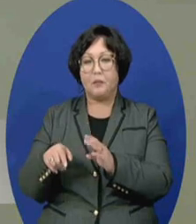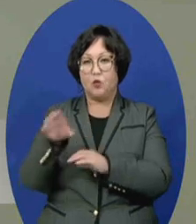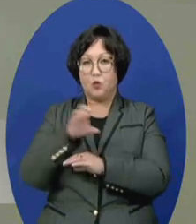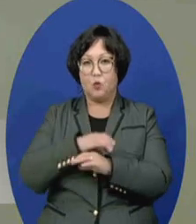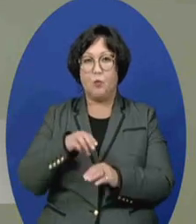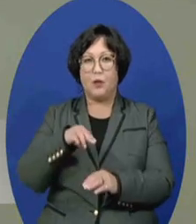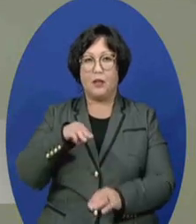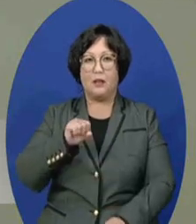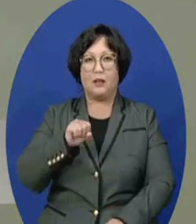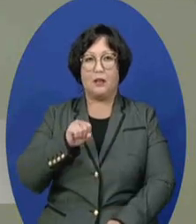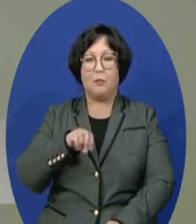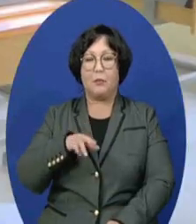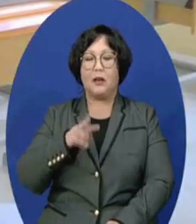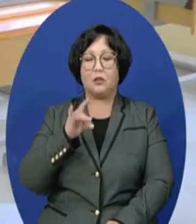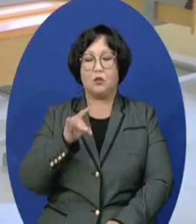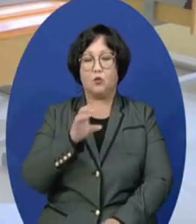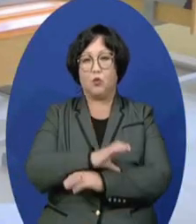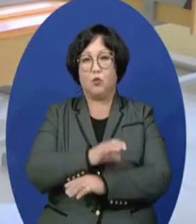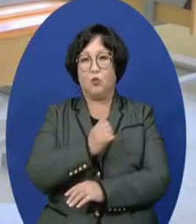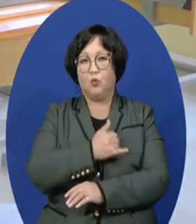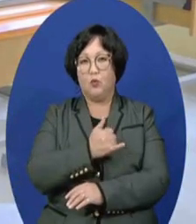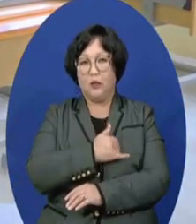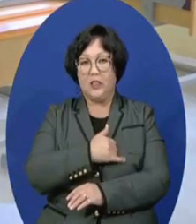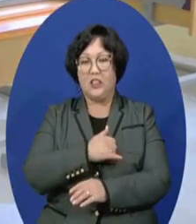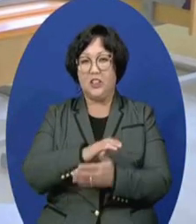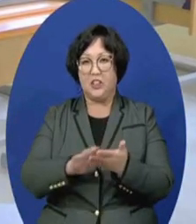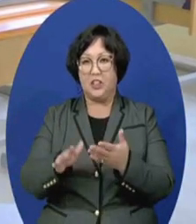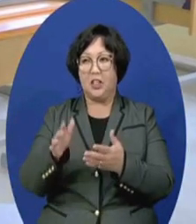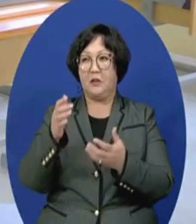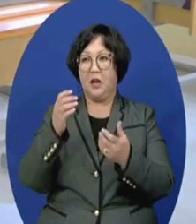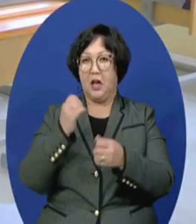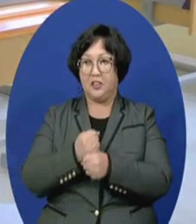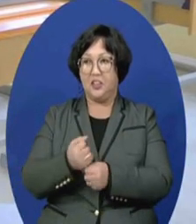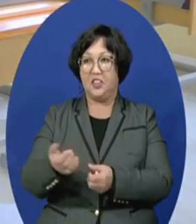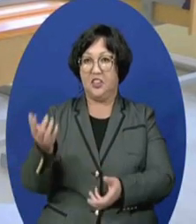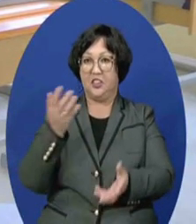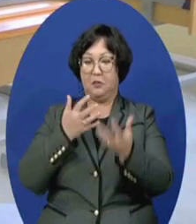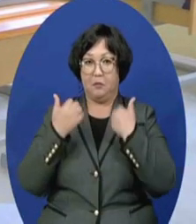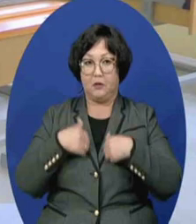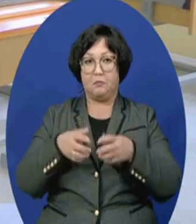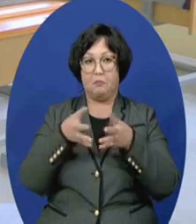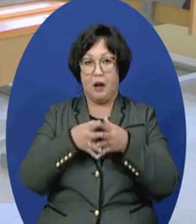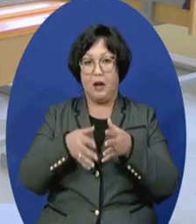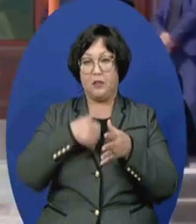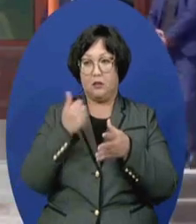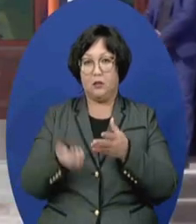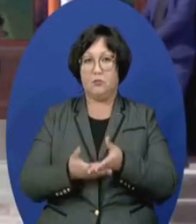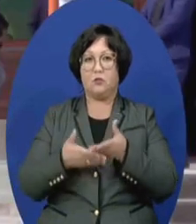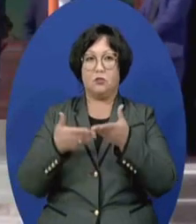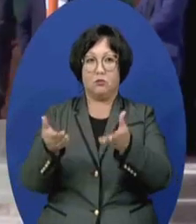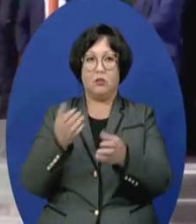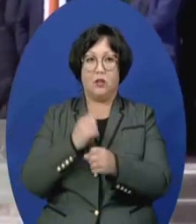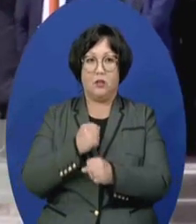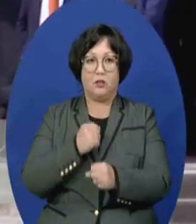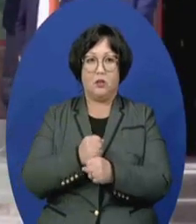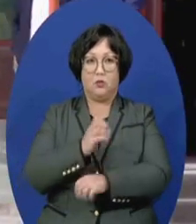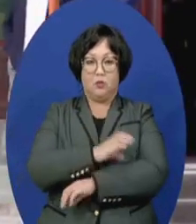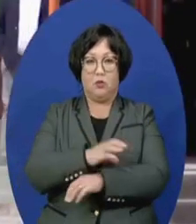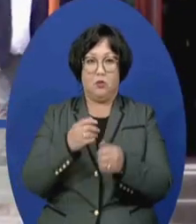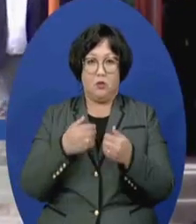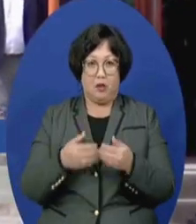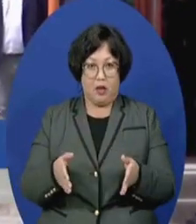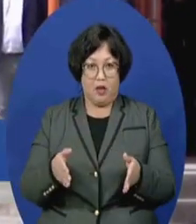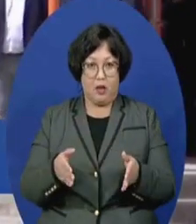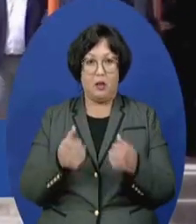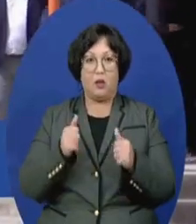Сумын тамгын газар сургуулийн удирдлагын зүгээс шинээр ажиллахаар ирсэн багш нарыг орон сууцаар хангаж дэмжиж ажилладаг байна. За энэ сургууль ашиглалтанд орсноор